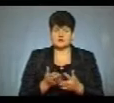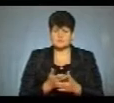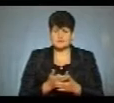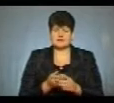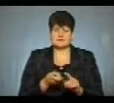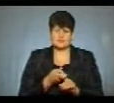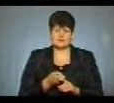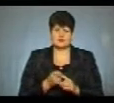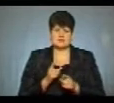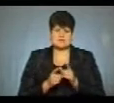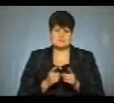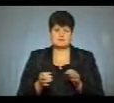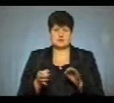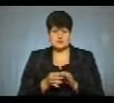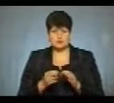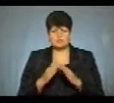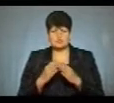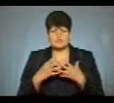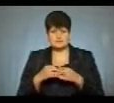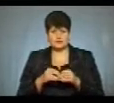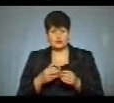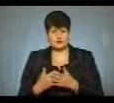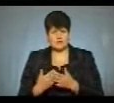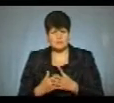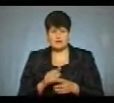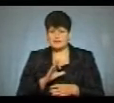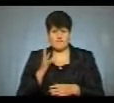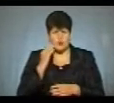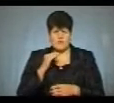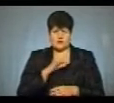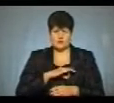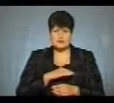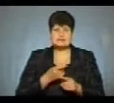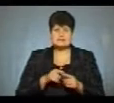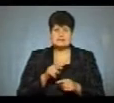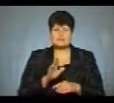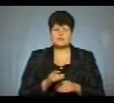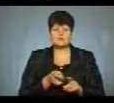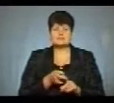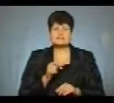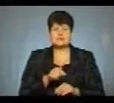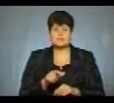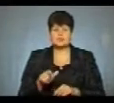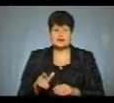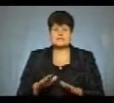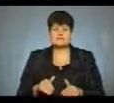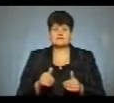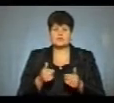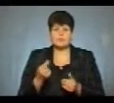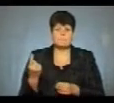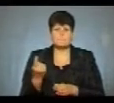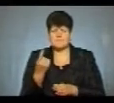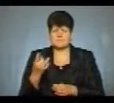причіпа, будинків сімейного типу, там неврахування доходів певних. Це буде стосуватися тих людей, які звернулися,